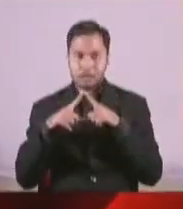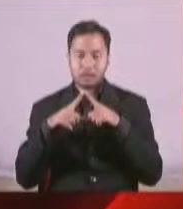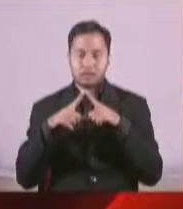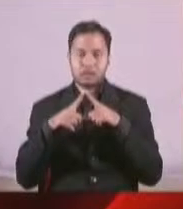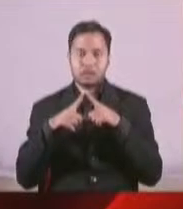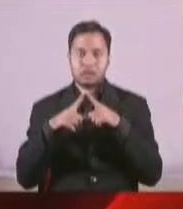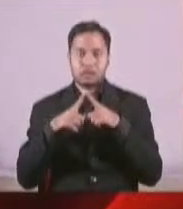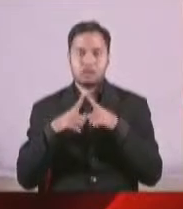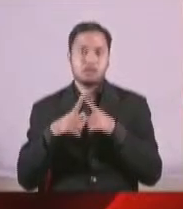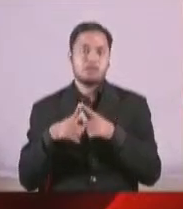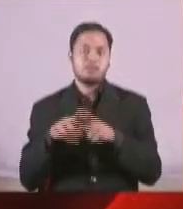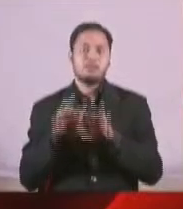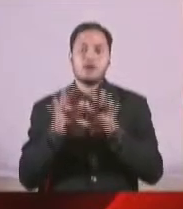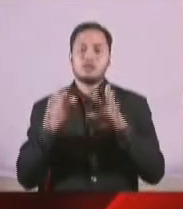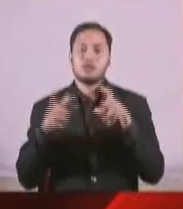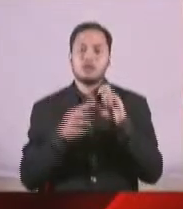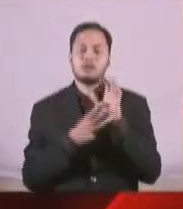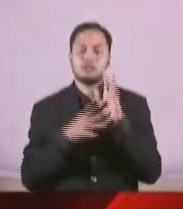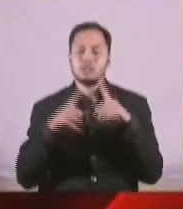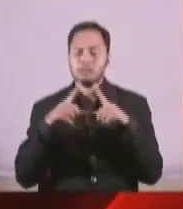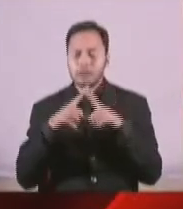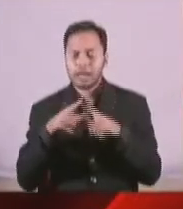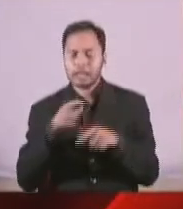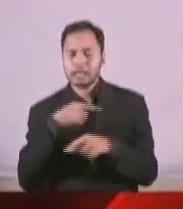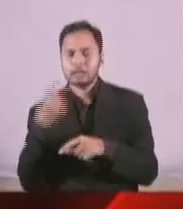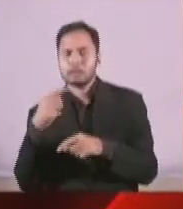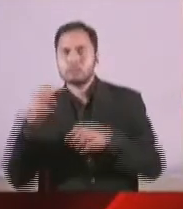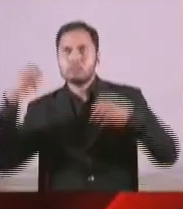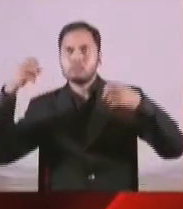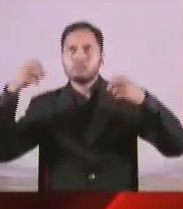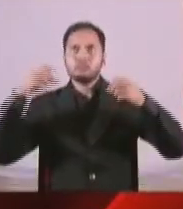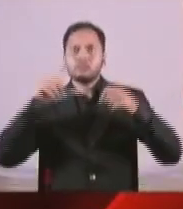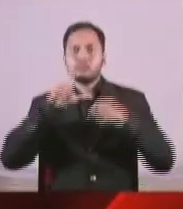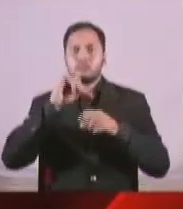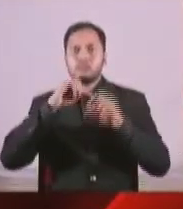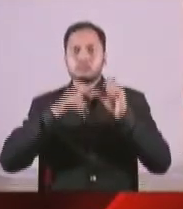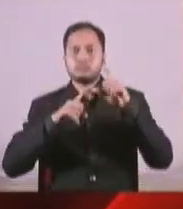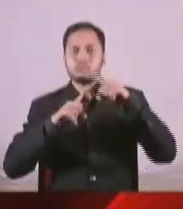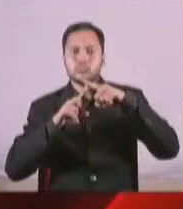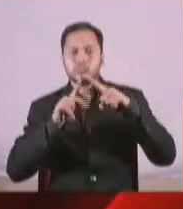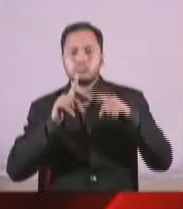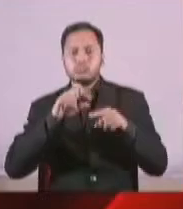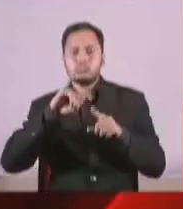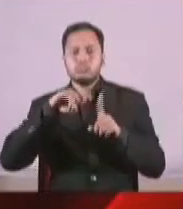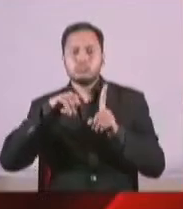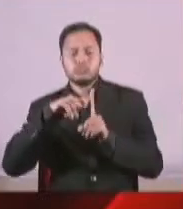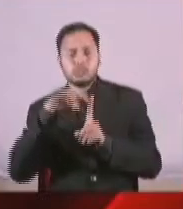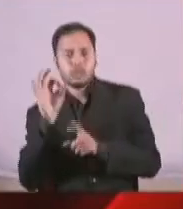listriknya. Nah ini saya balik lagi nih, Pak Hasan kayaknya selalu menyampaikan,